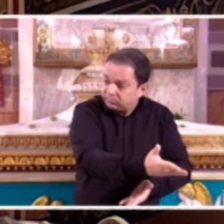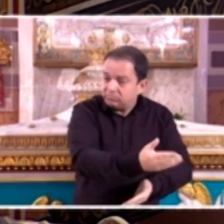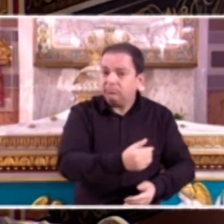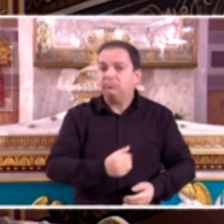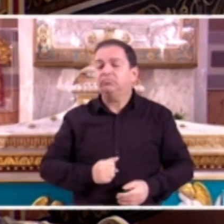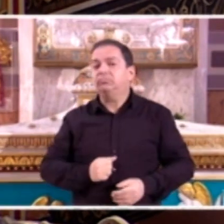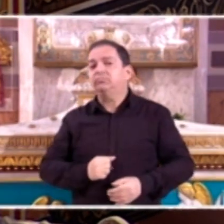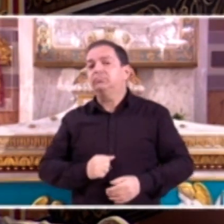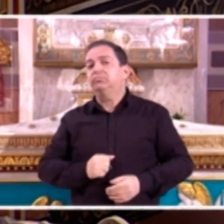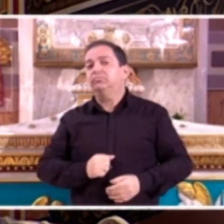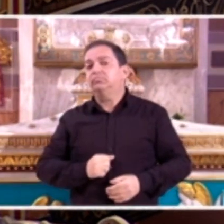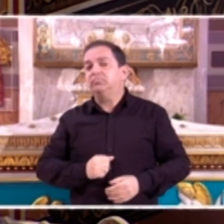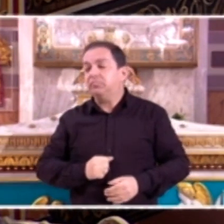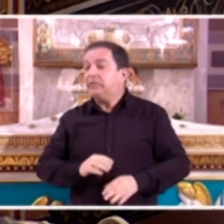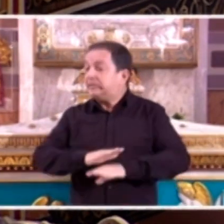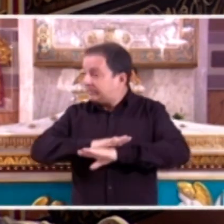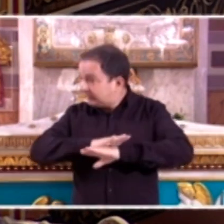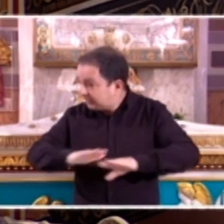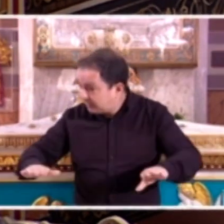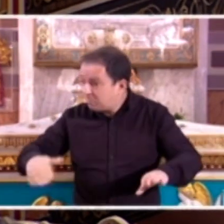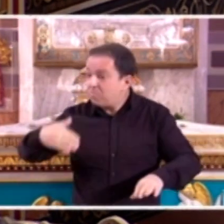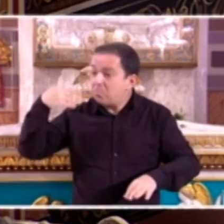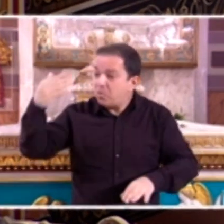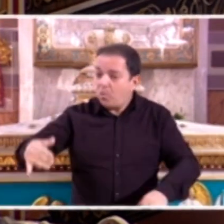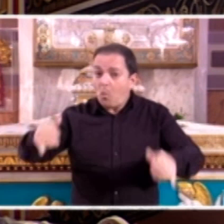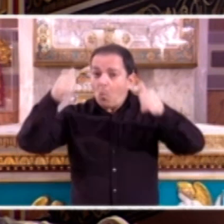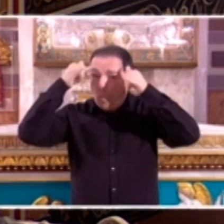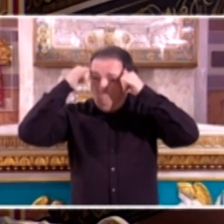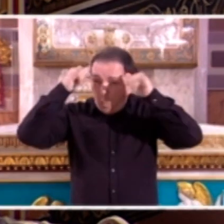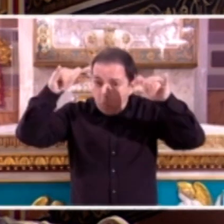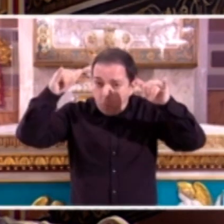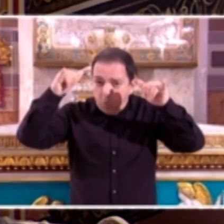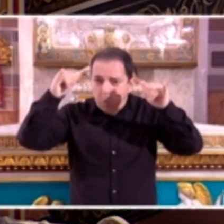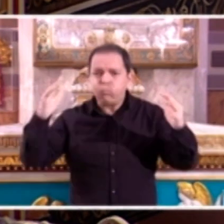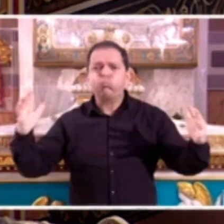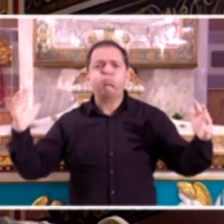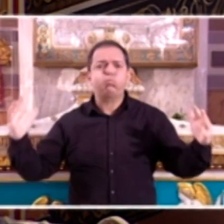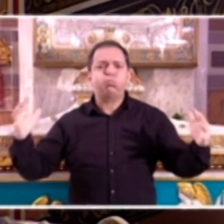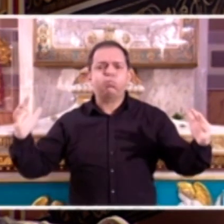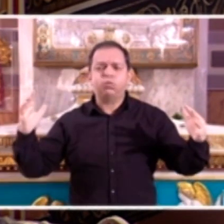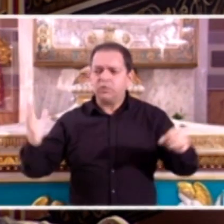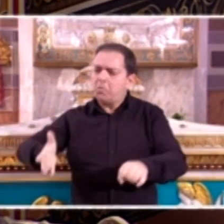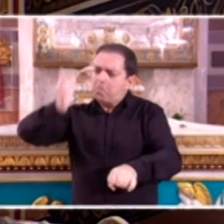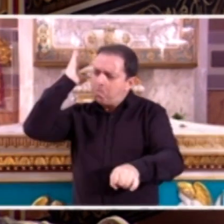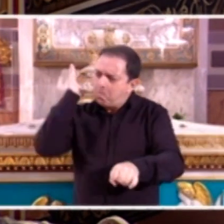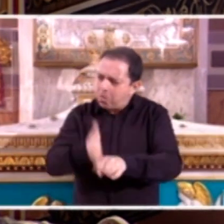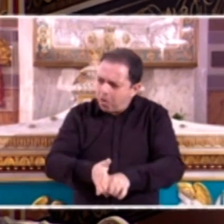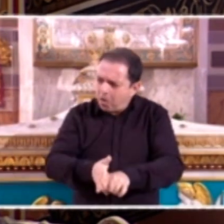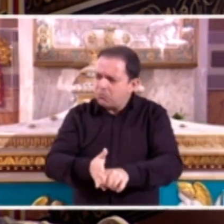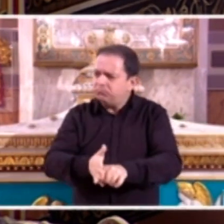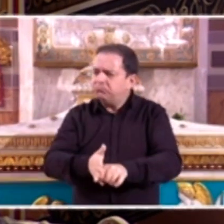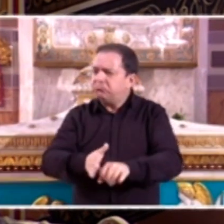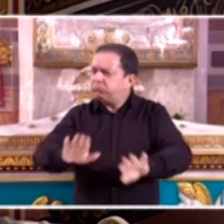τους πόδας και εξενέγκατε στον μόσχον των